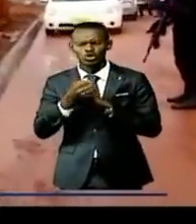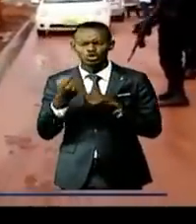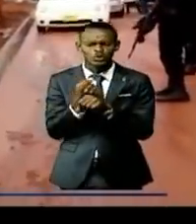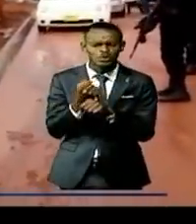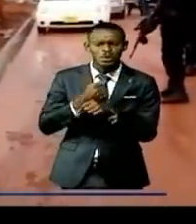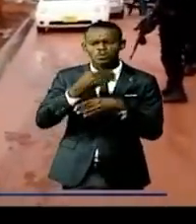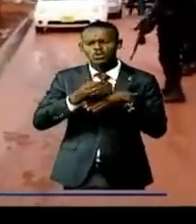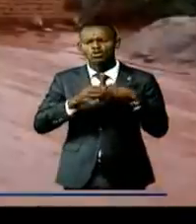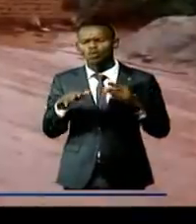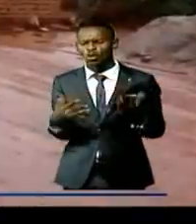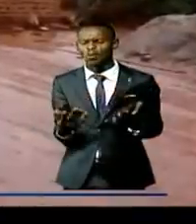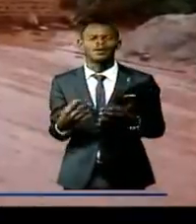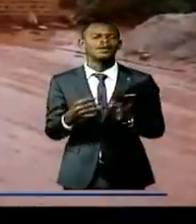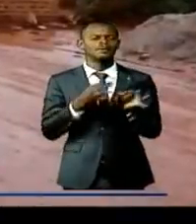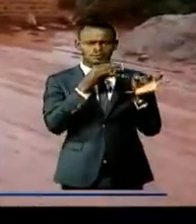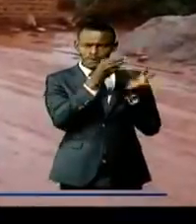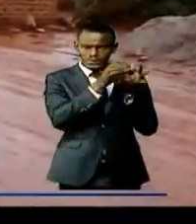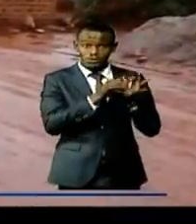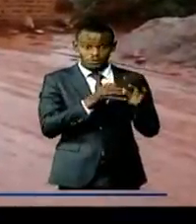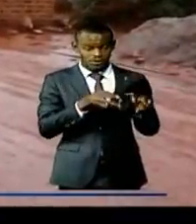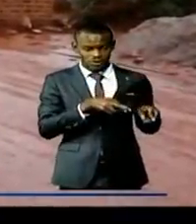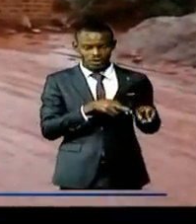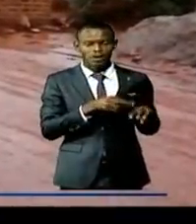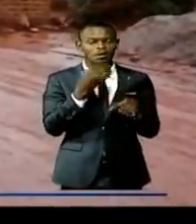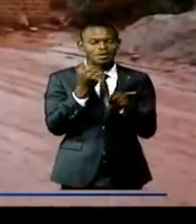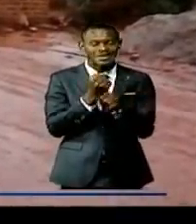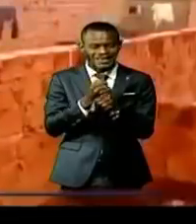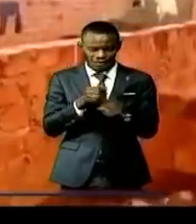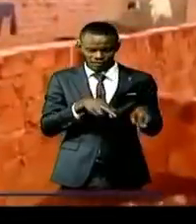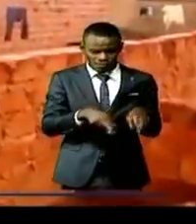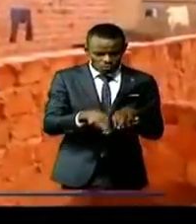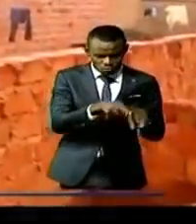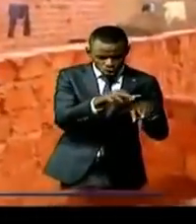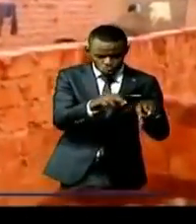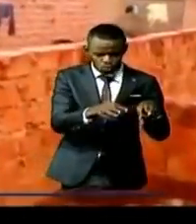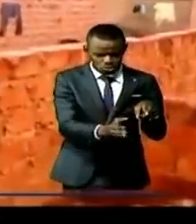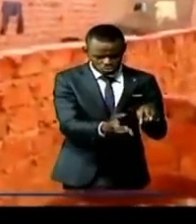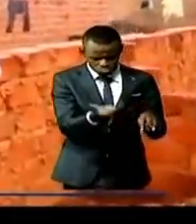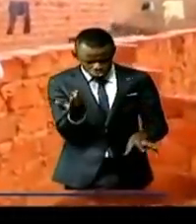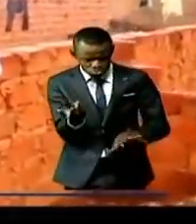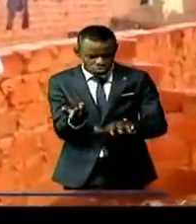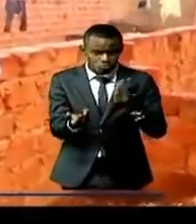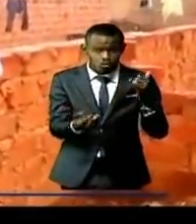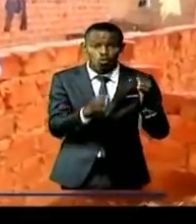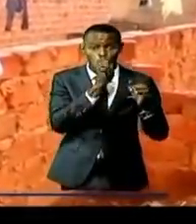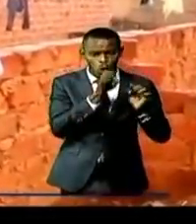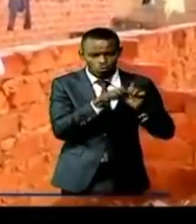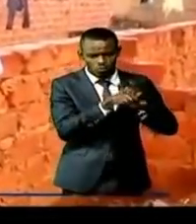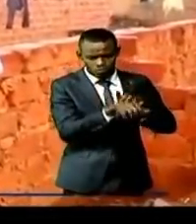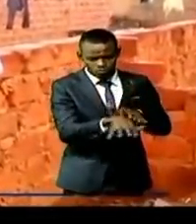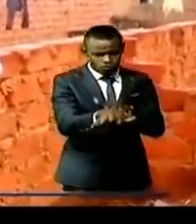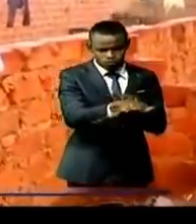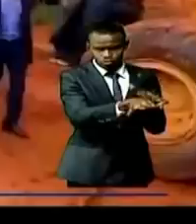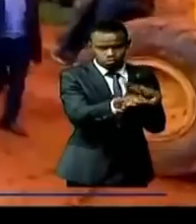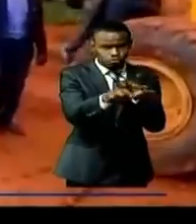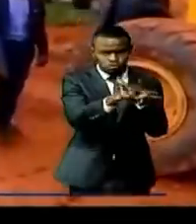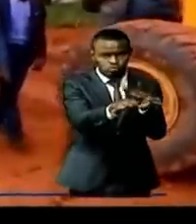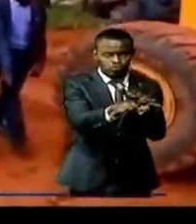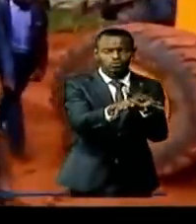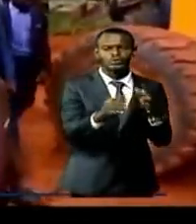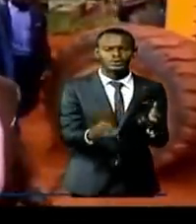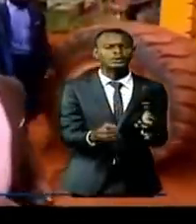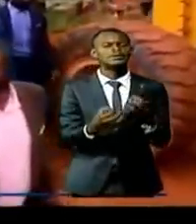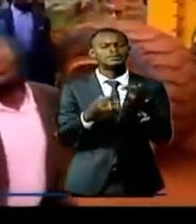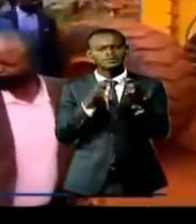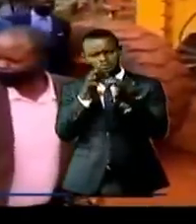population qui a construit dans l'emprise de l'État de prendre des dispositions pour dégager et faciliter le travail de l'entrepreneur. Malgré